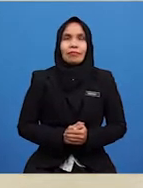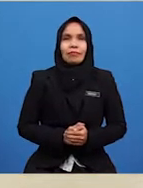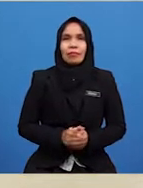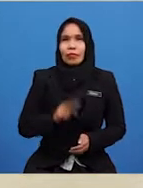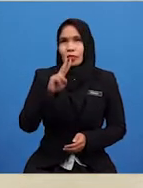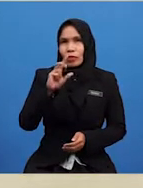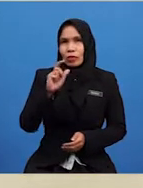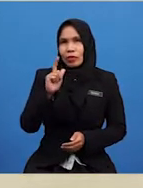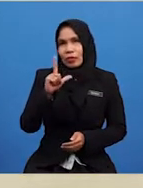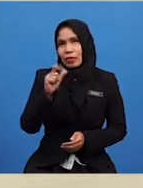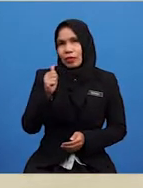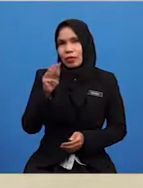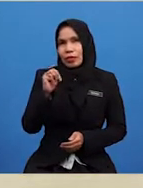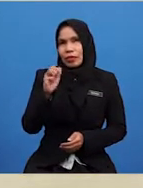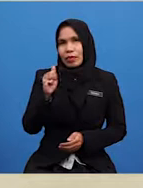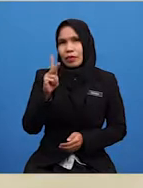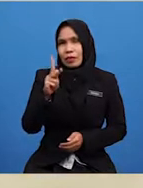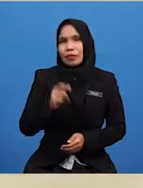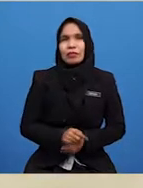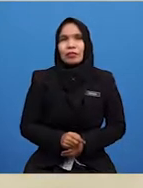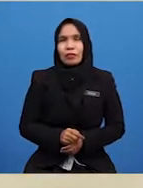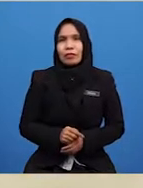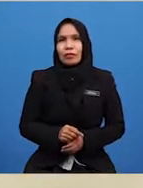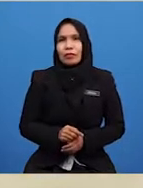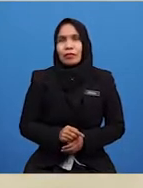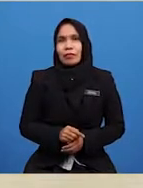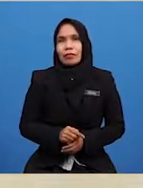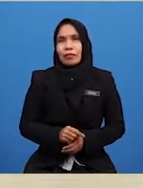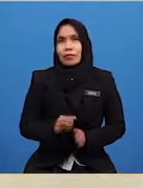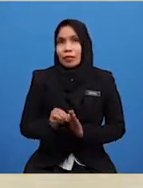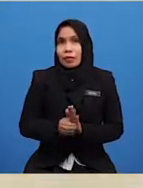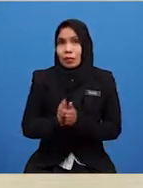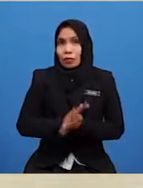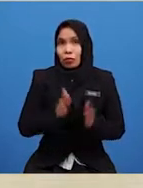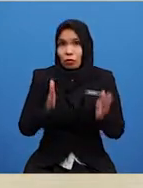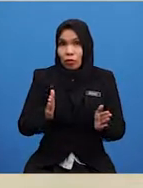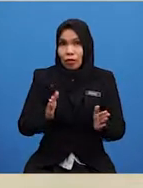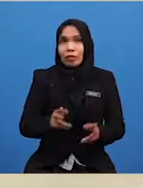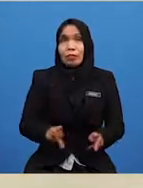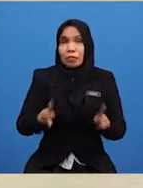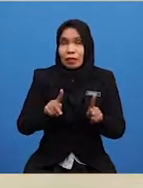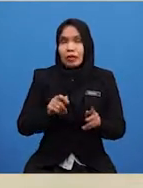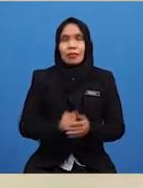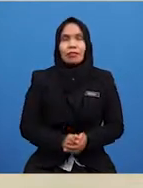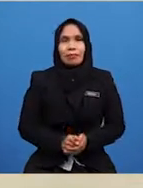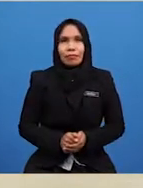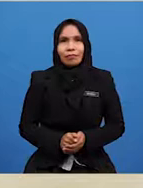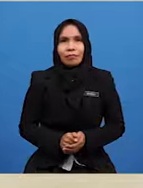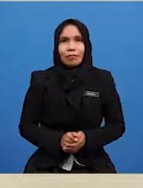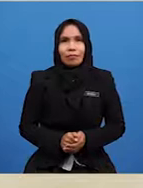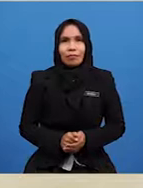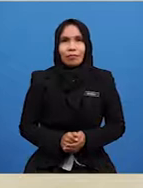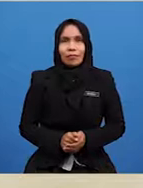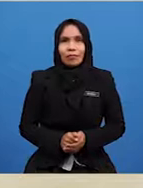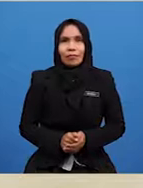memainkan peranan penting dalam hal pentadbiran. Contohnya, jawatan mufti dan kadi diwujudkan